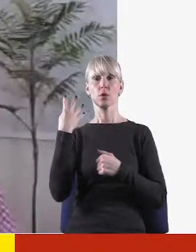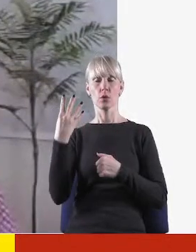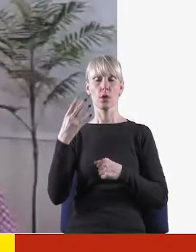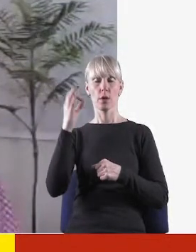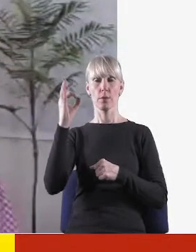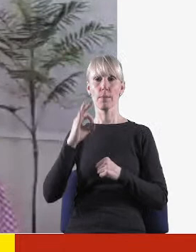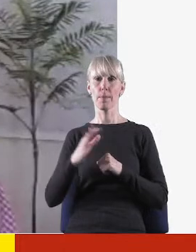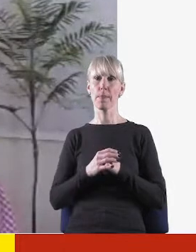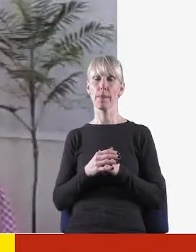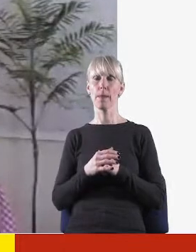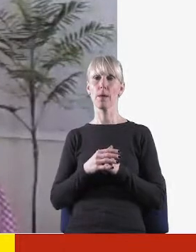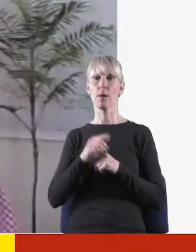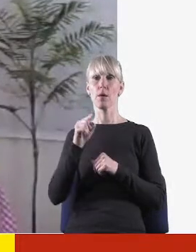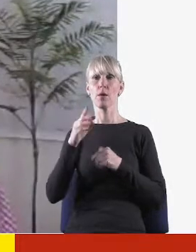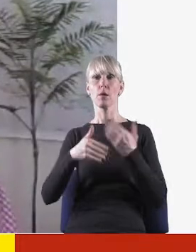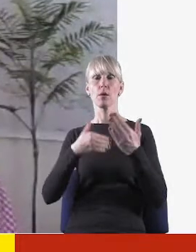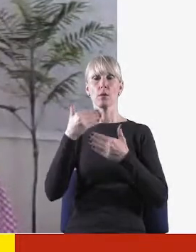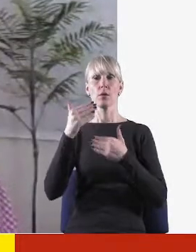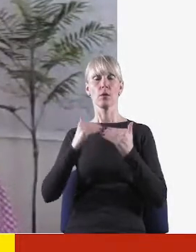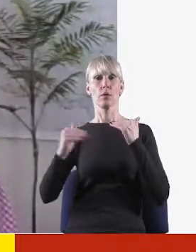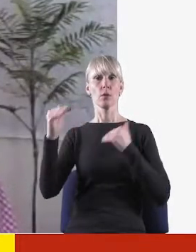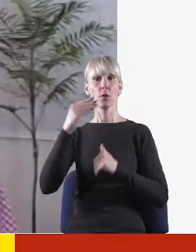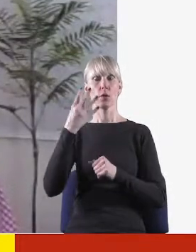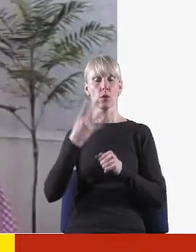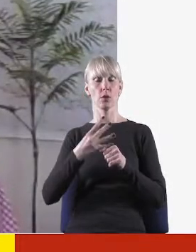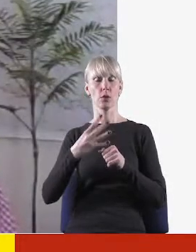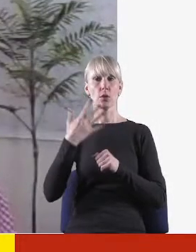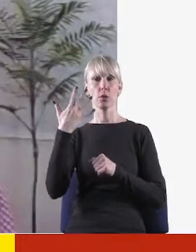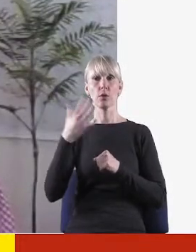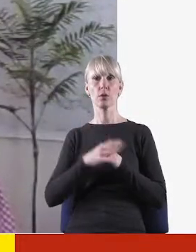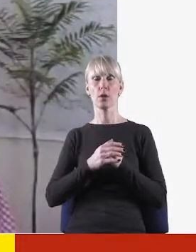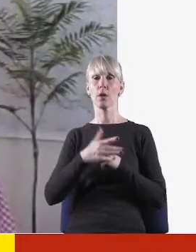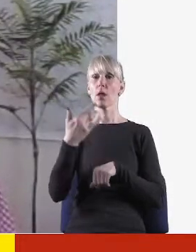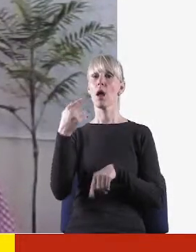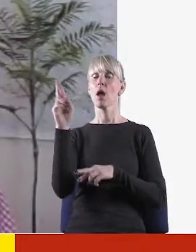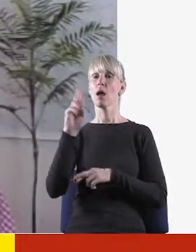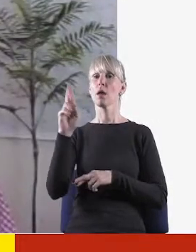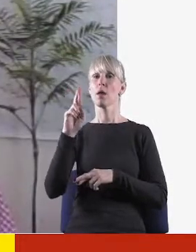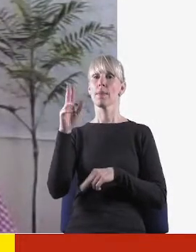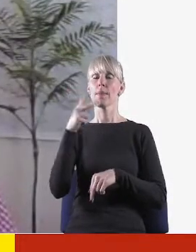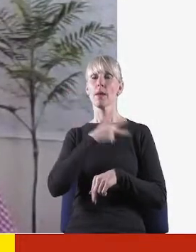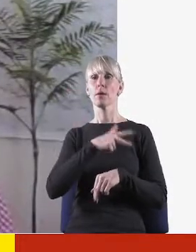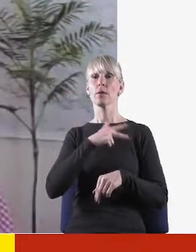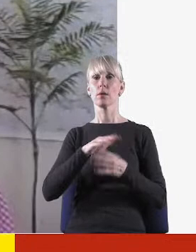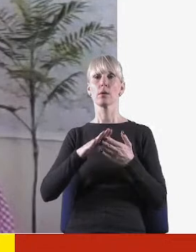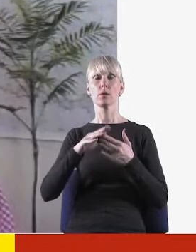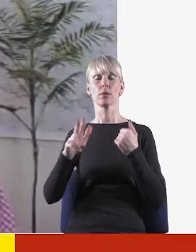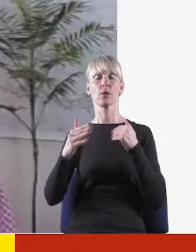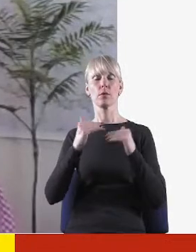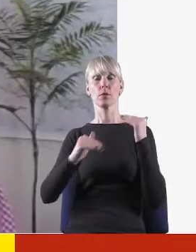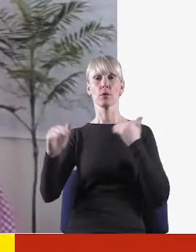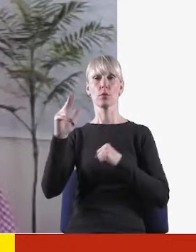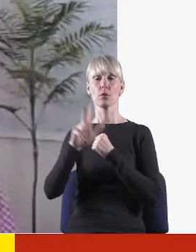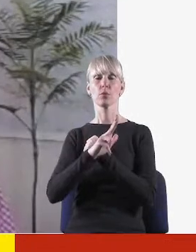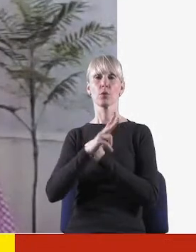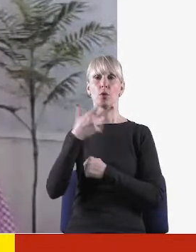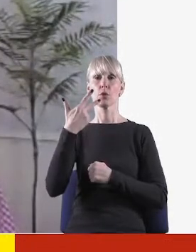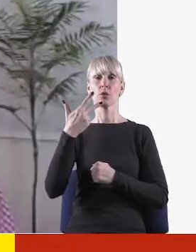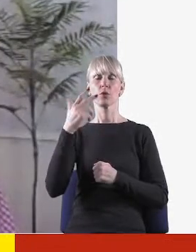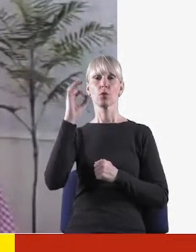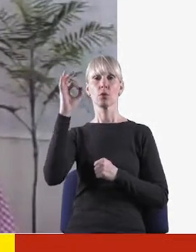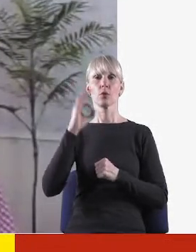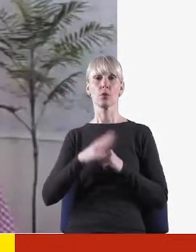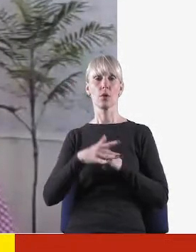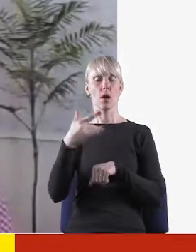dochód rozporządzalny wzrósł o 45%, renta socjalna wzrosła o 83%, emerytury o